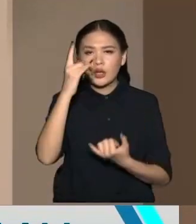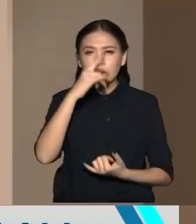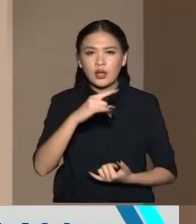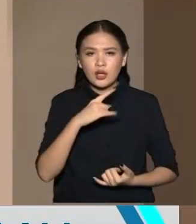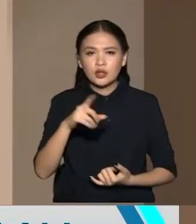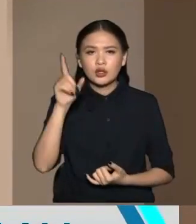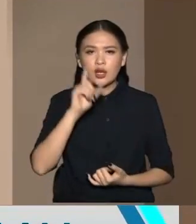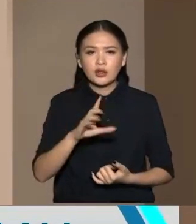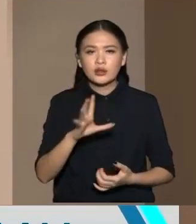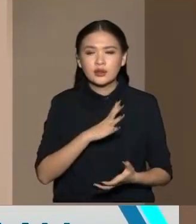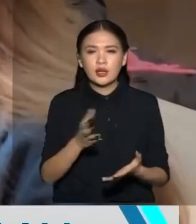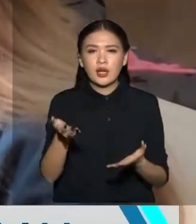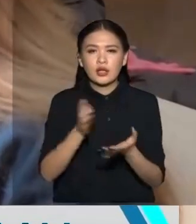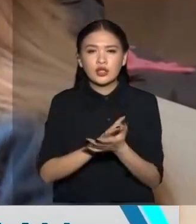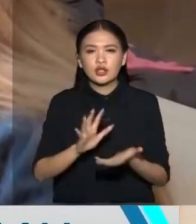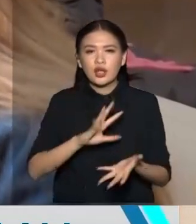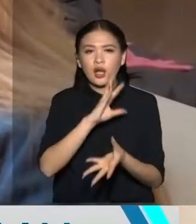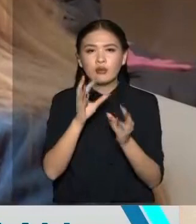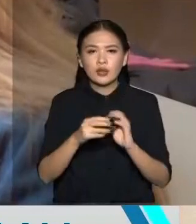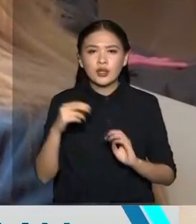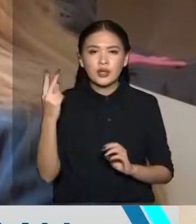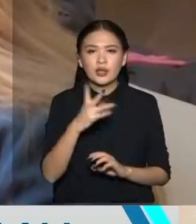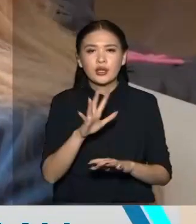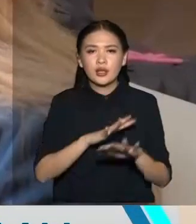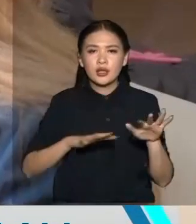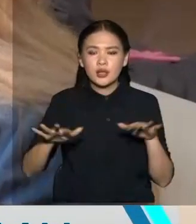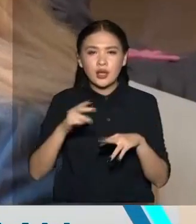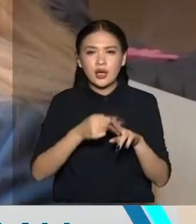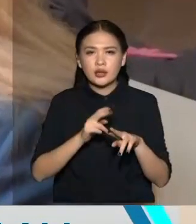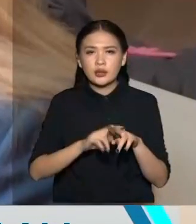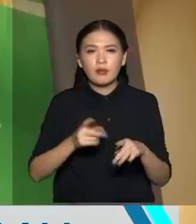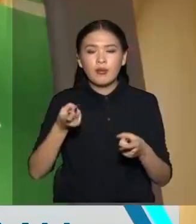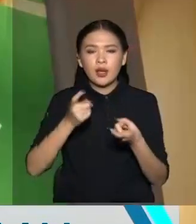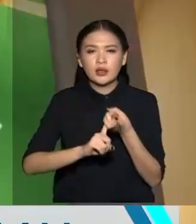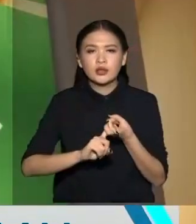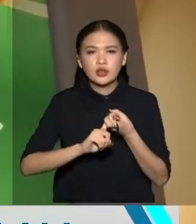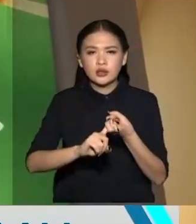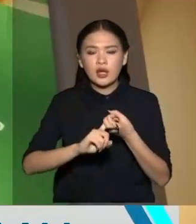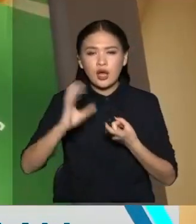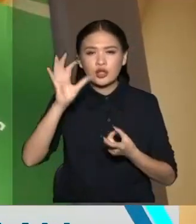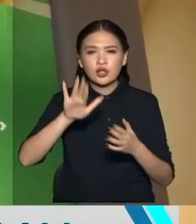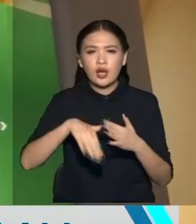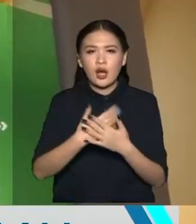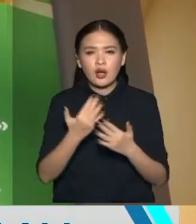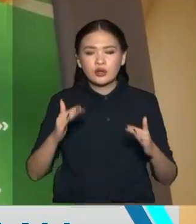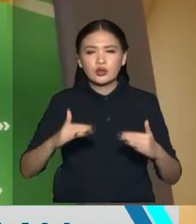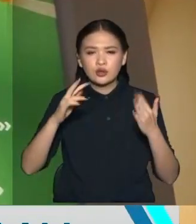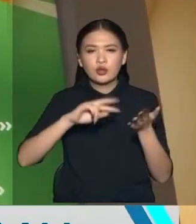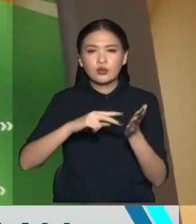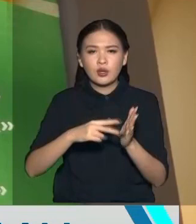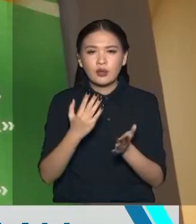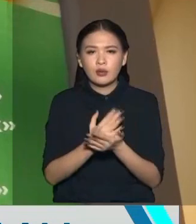жайлы тың деректермен де танысты. Жалпы екі елдің арасында мәдениет саласындағы байланысты жаңа деңгейге көтеру жоспарланып